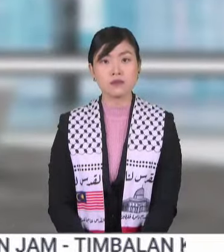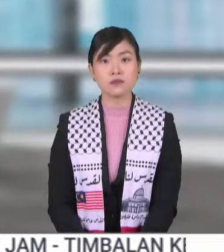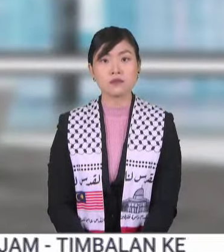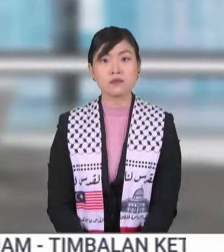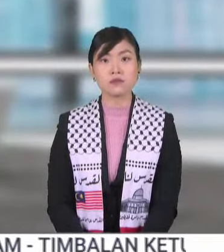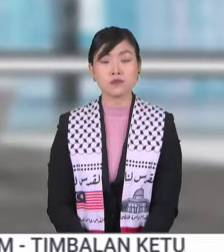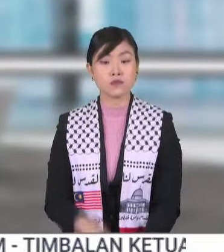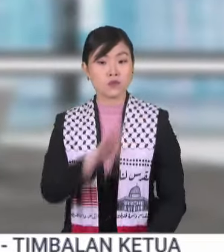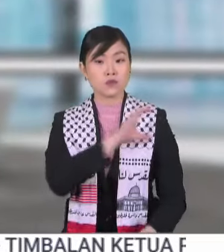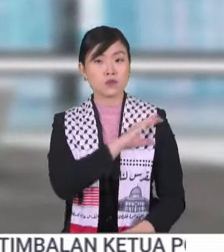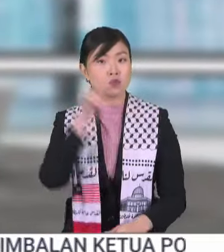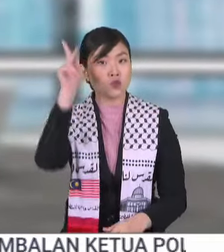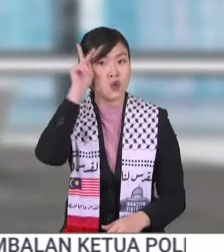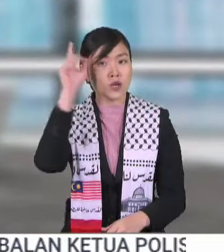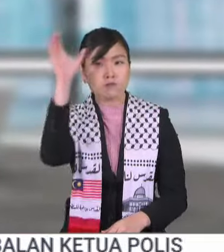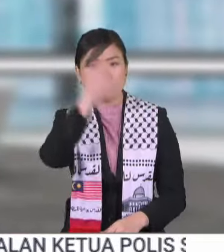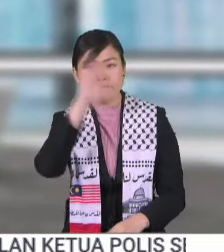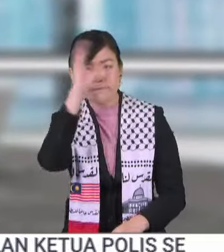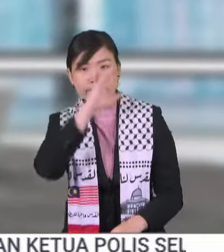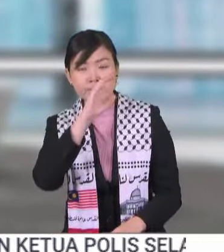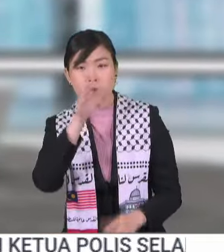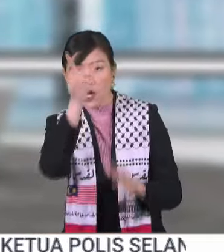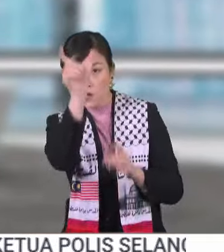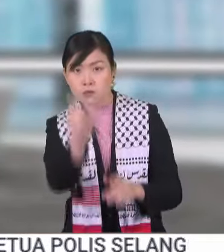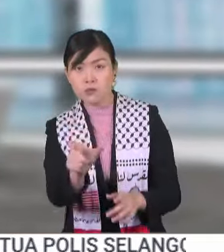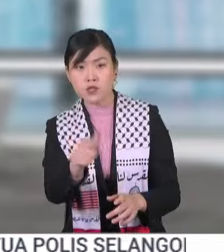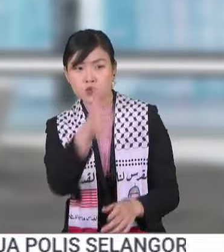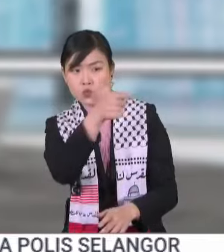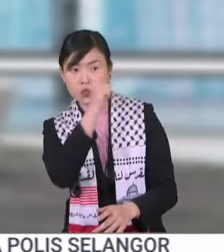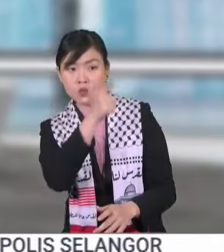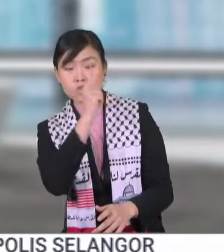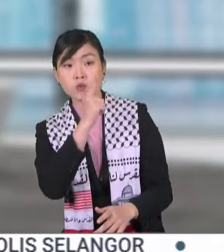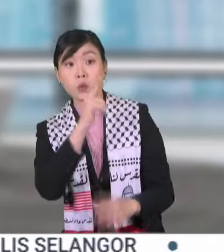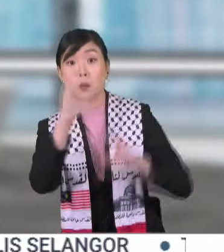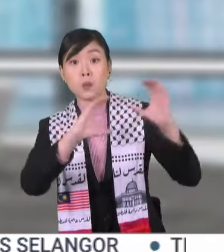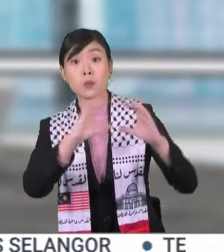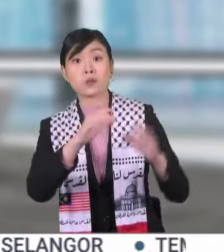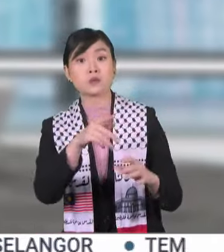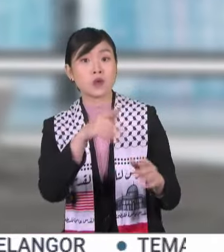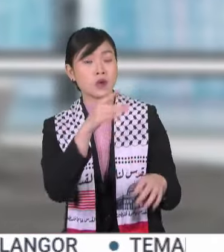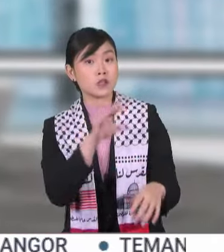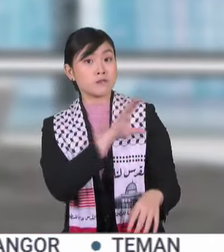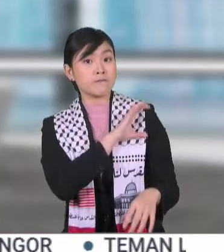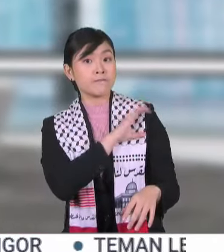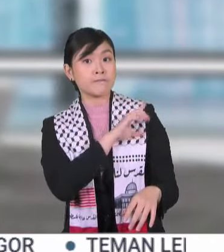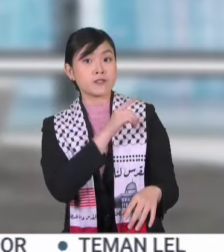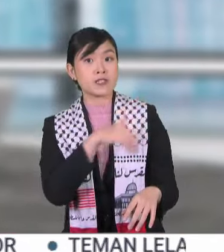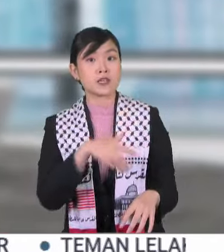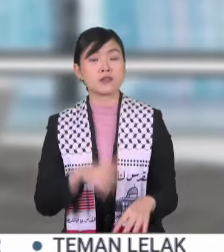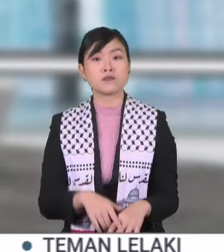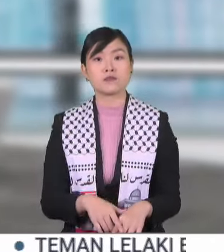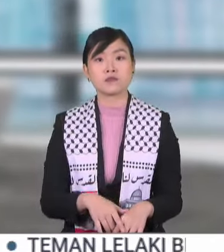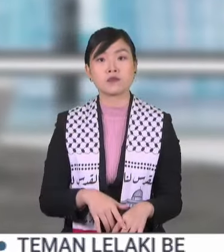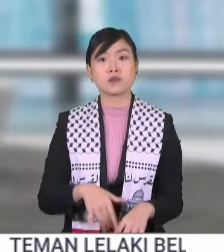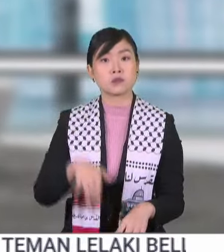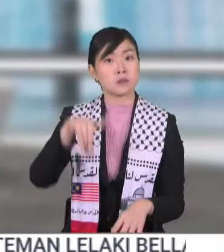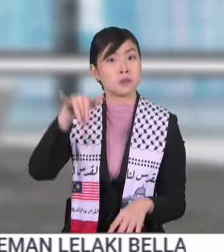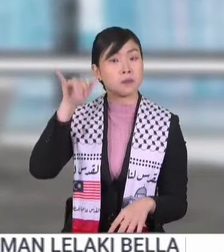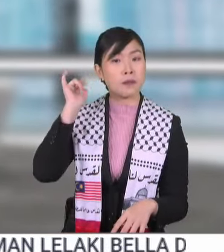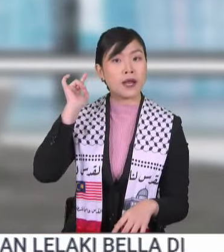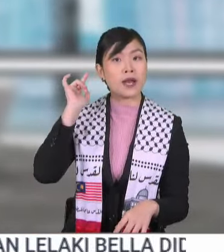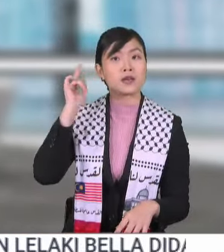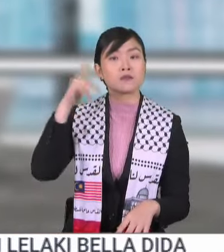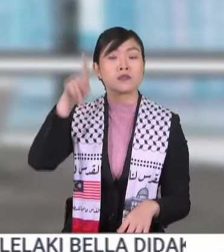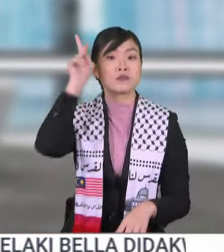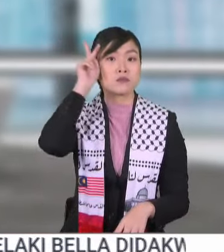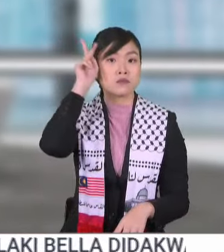polis Kelantan memburu suspek yang melepaskan tembakan ke arah kenderaan polis yang mengejarnya dalam satu kejadian dijalan raja perempuan Zainab